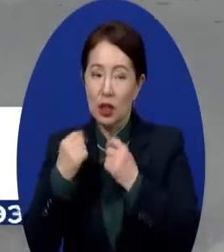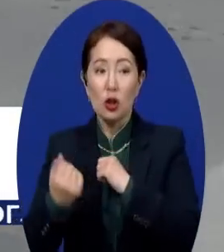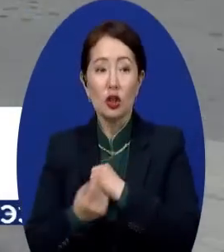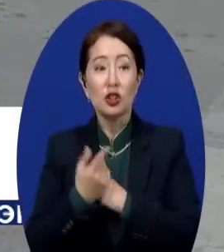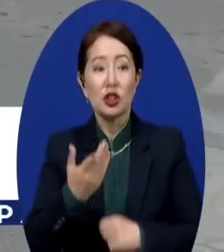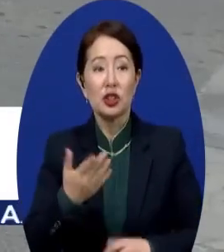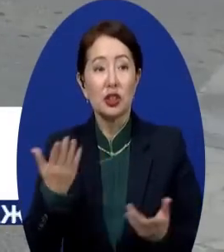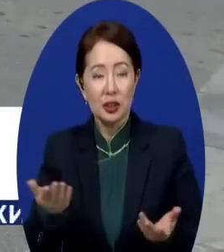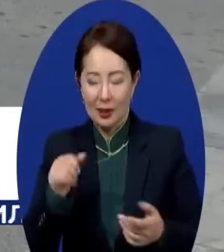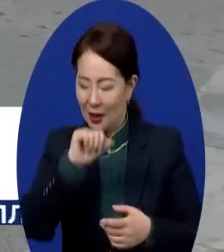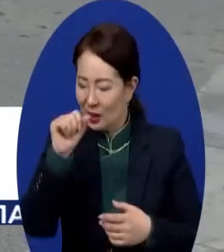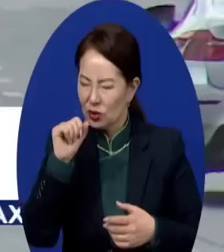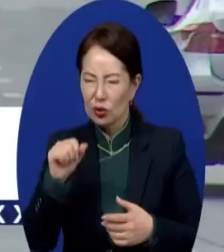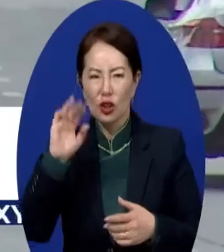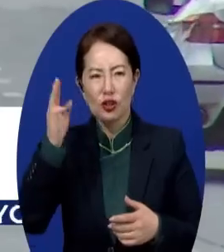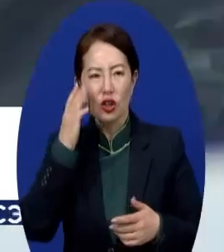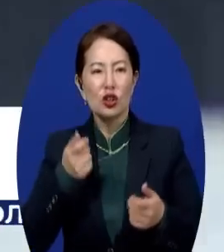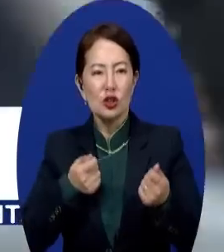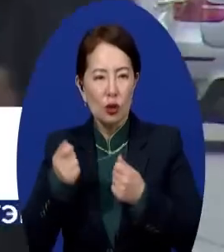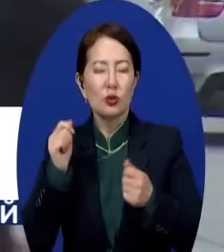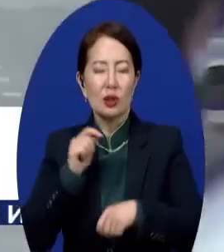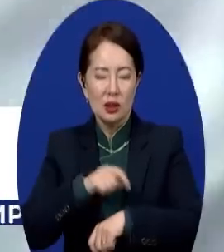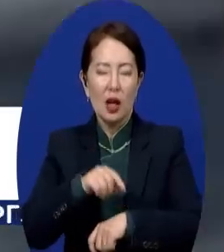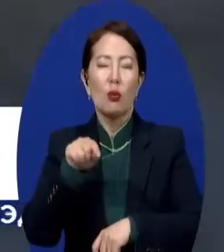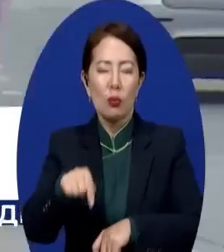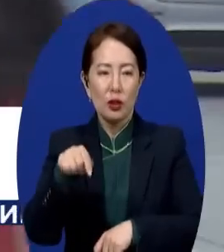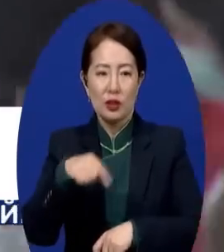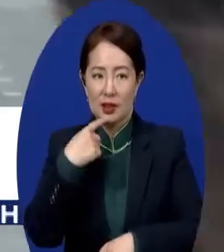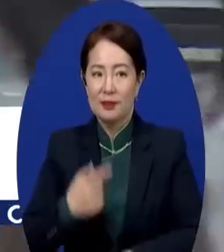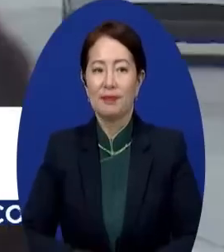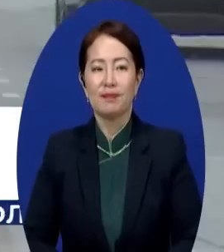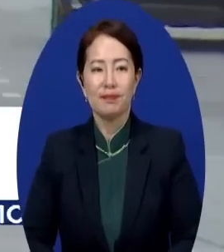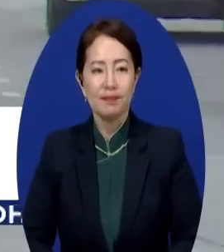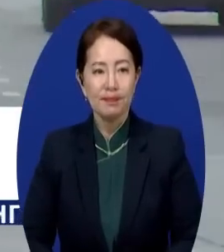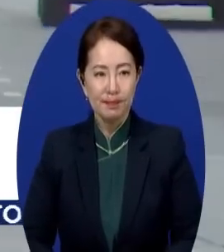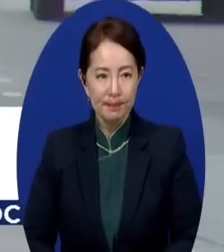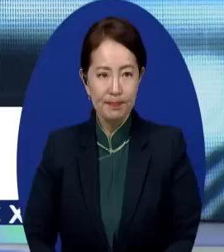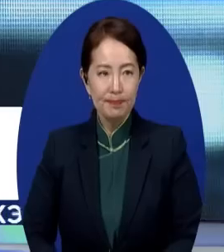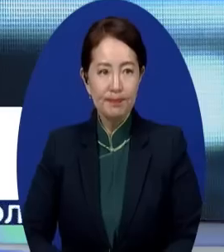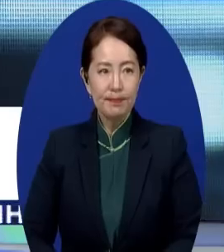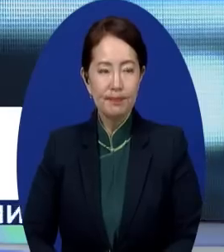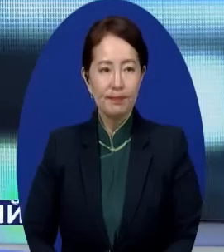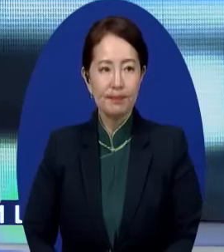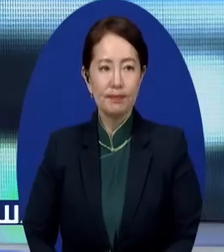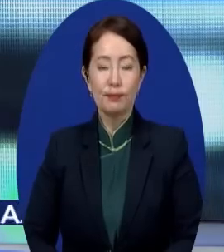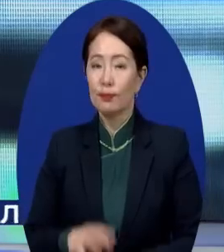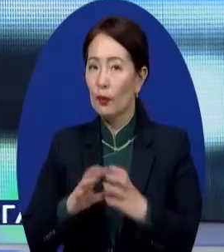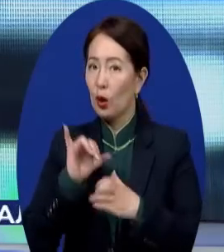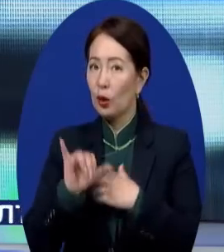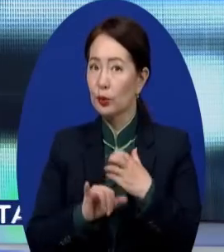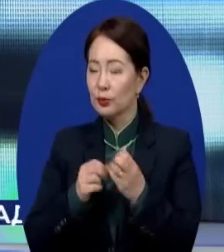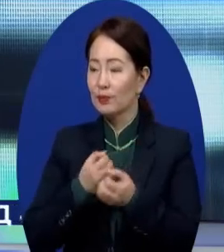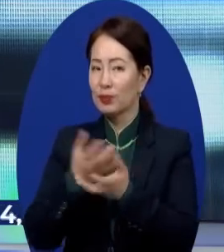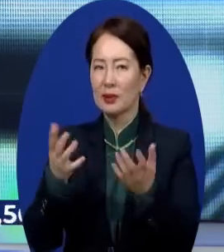байна. Иймд энэ асуудал тодорхой зохицуулалт хийх цаг болсныг хүндлээ. Олон улсад тархаад